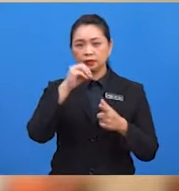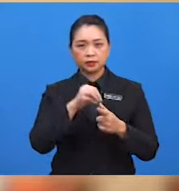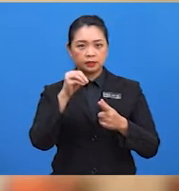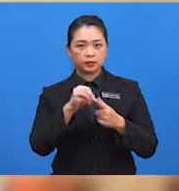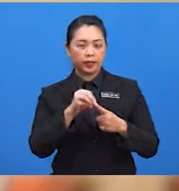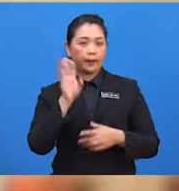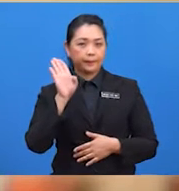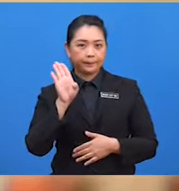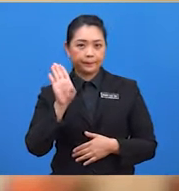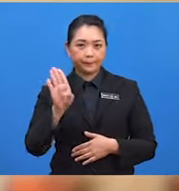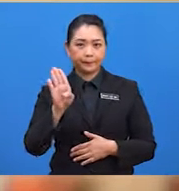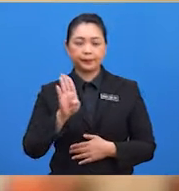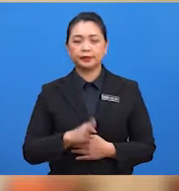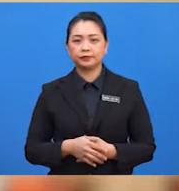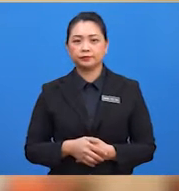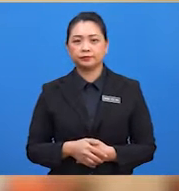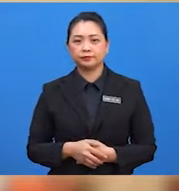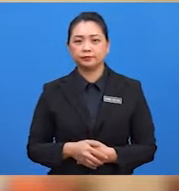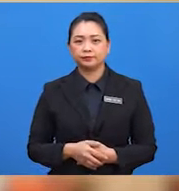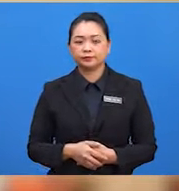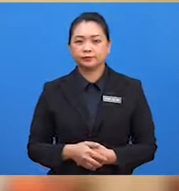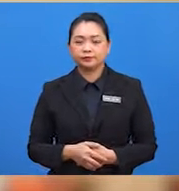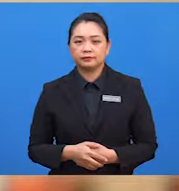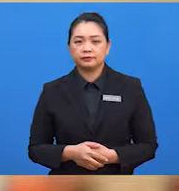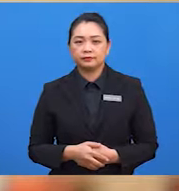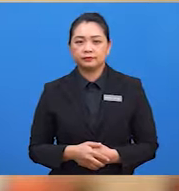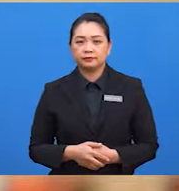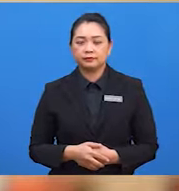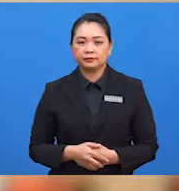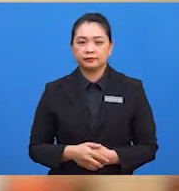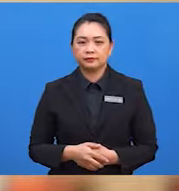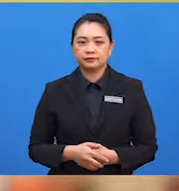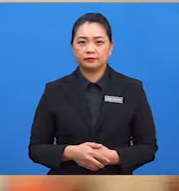B. Musim sejuk dan musim panas. Jawapan bagi